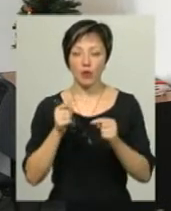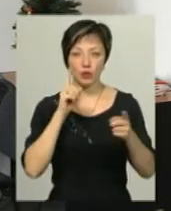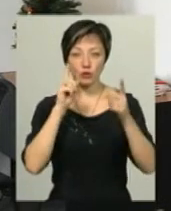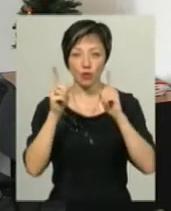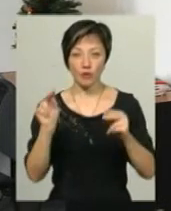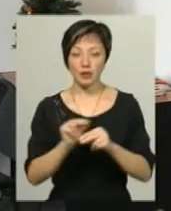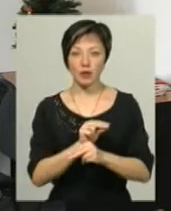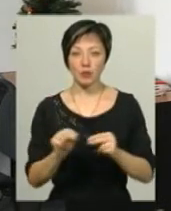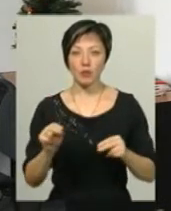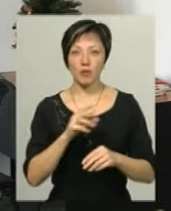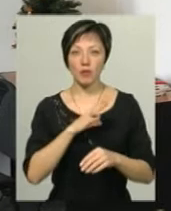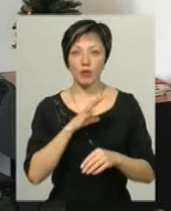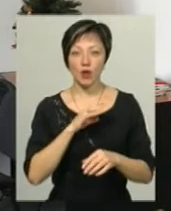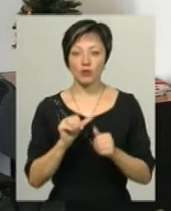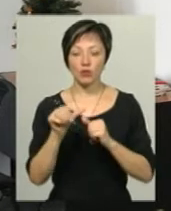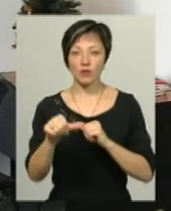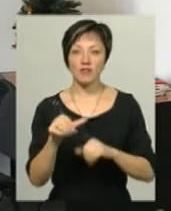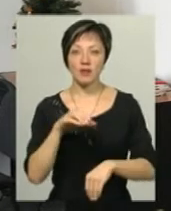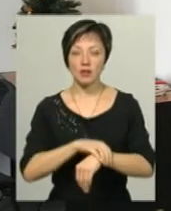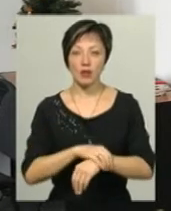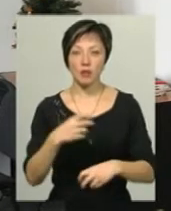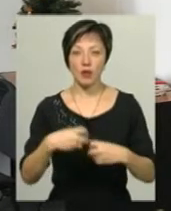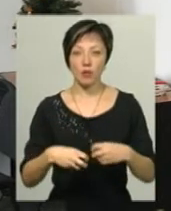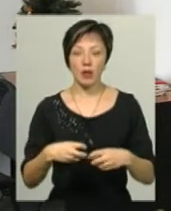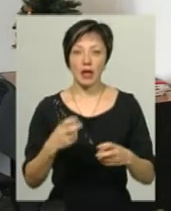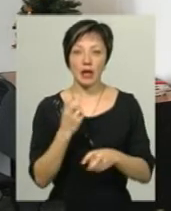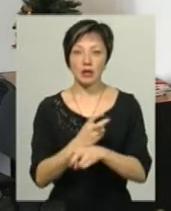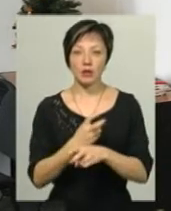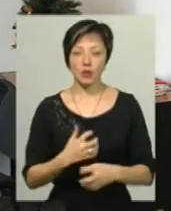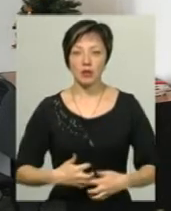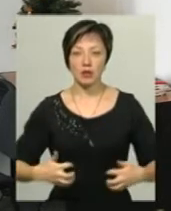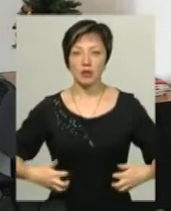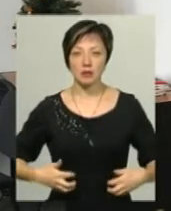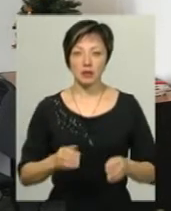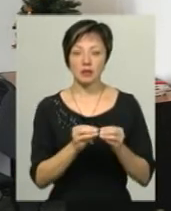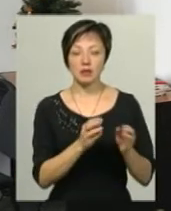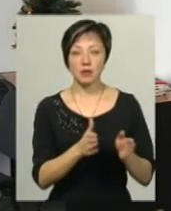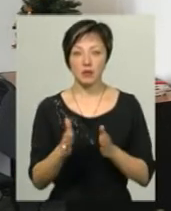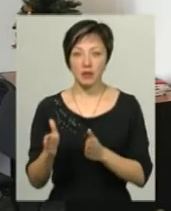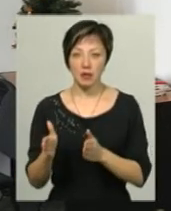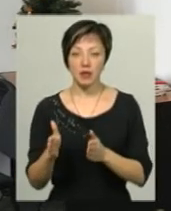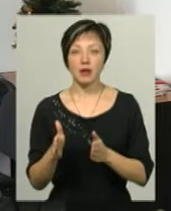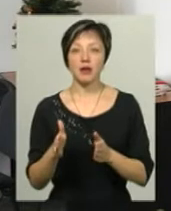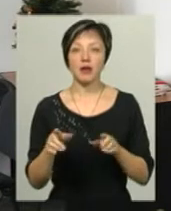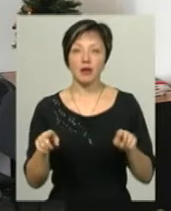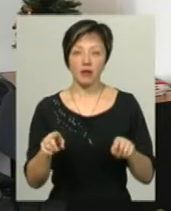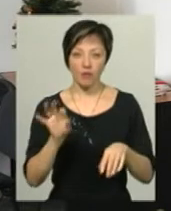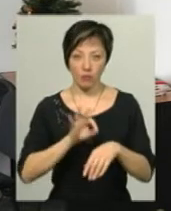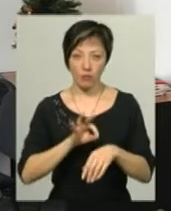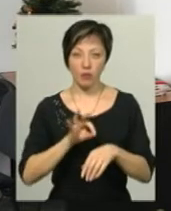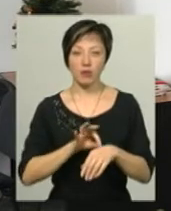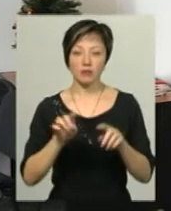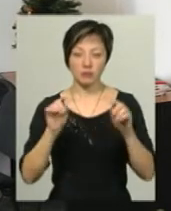терапія, була накладена зовнішня фіксація переломаних кісток тазу, фора стабільна, виведена із травматичного шоку.